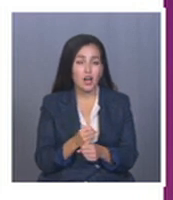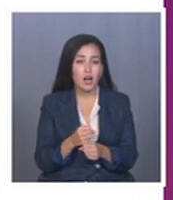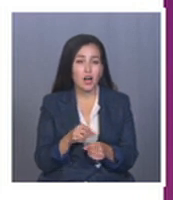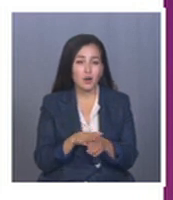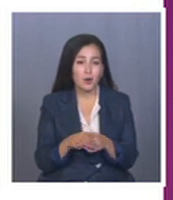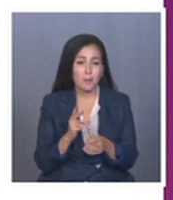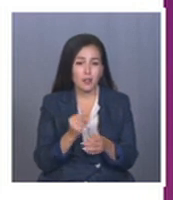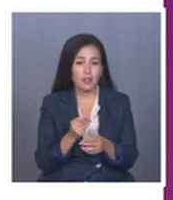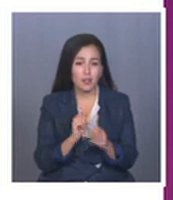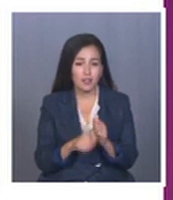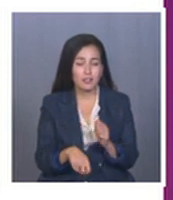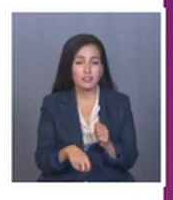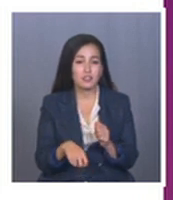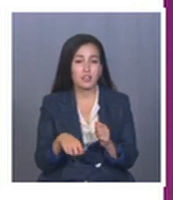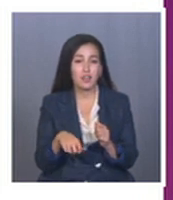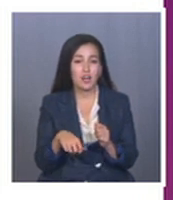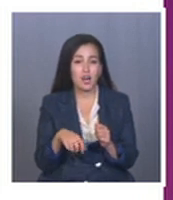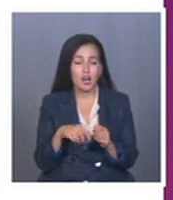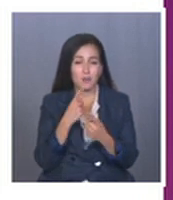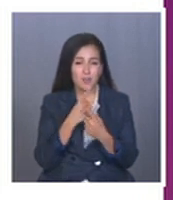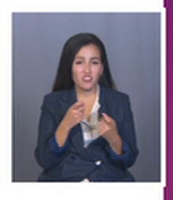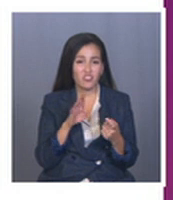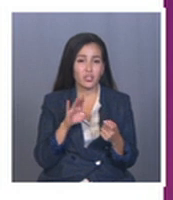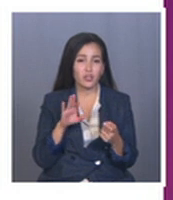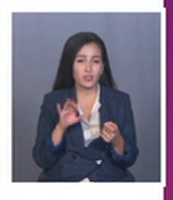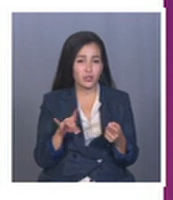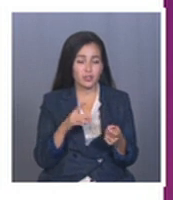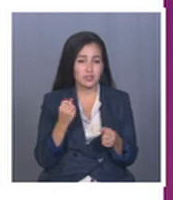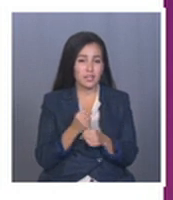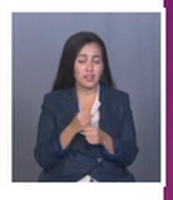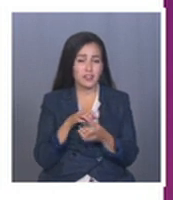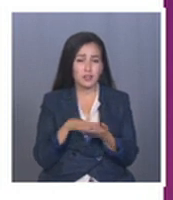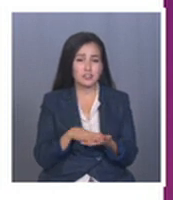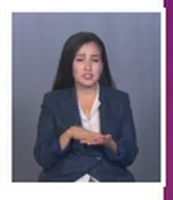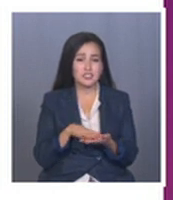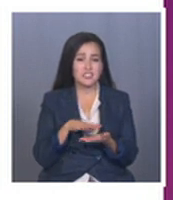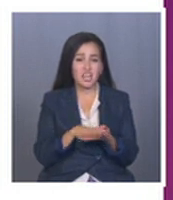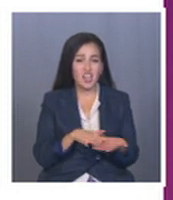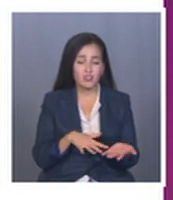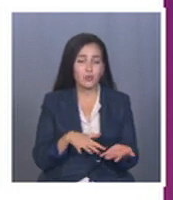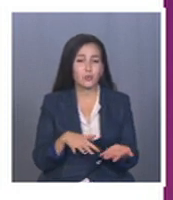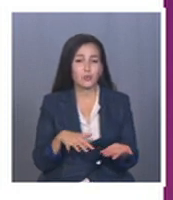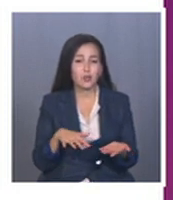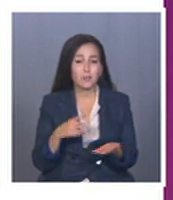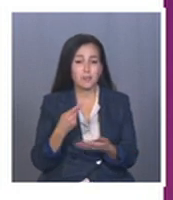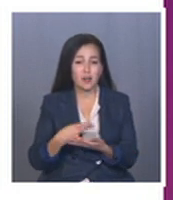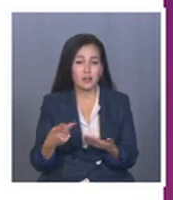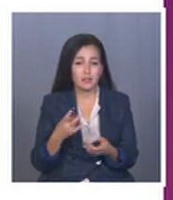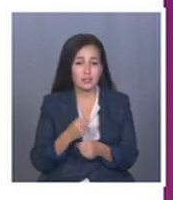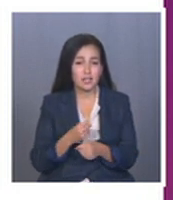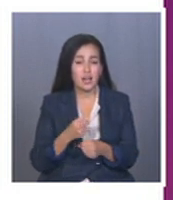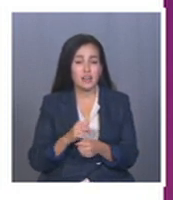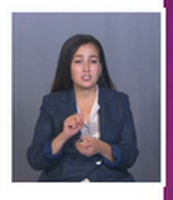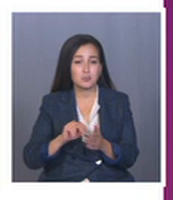предъявить претензии, объявить выговор, написать заявку, поставить подпись, написать справку,